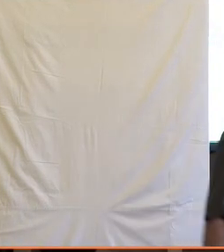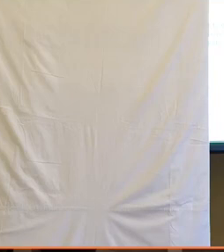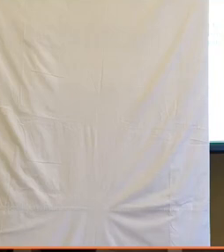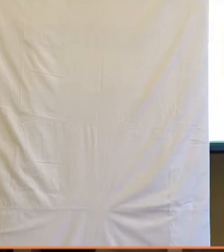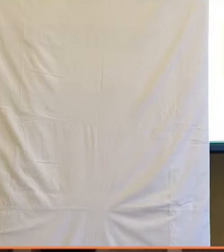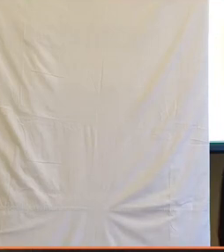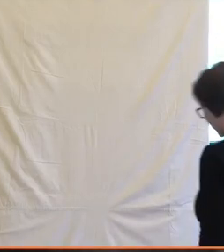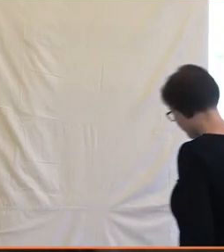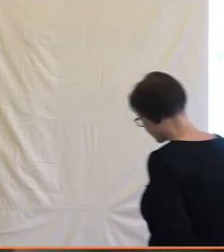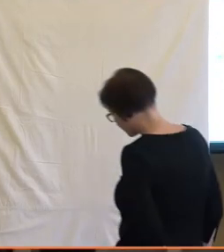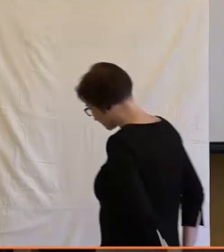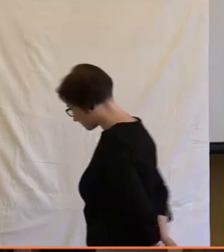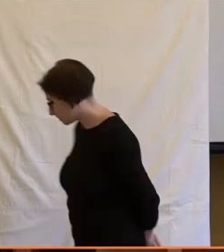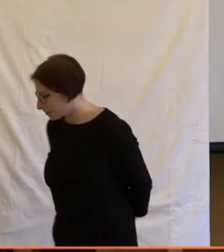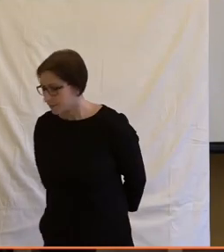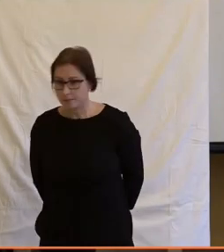Ne.